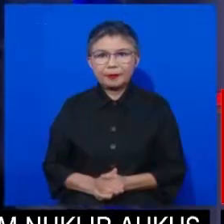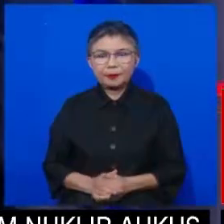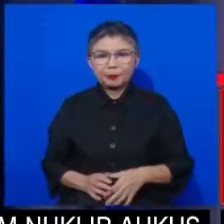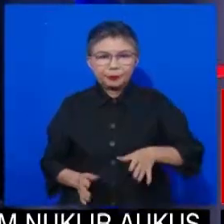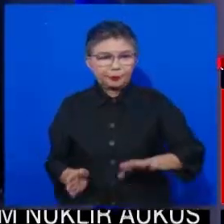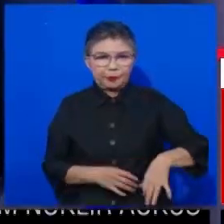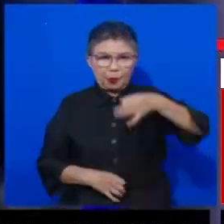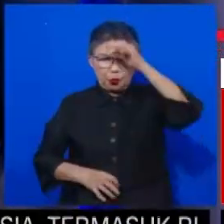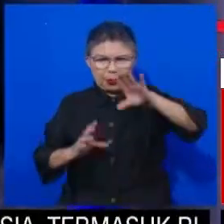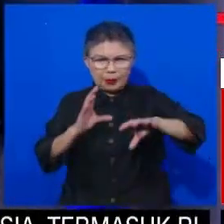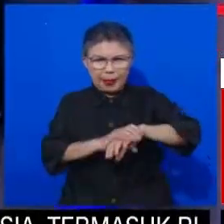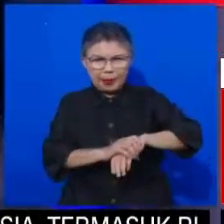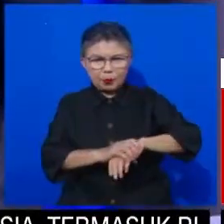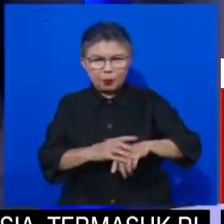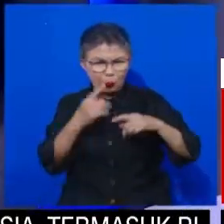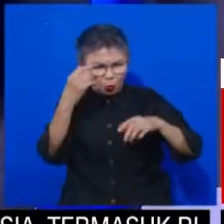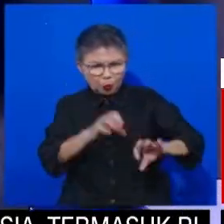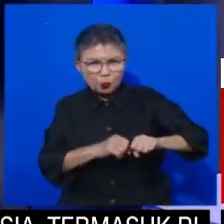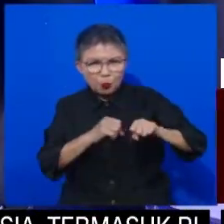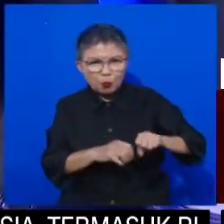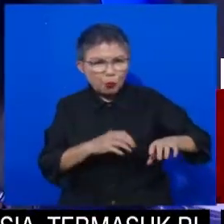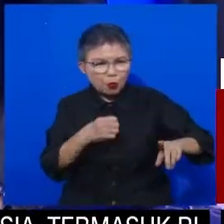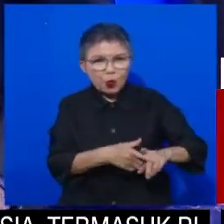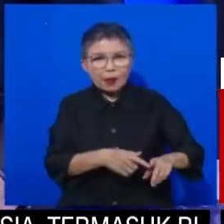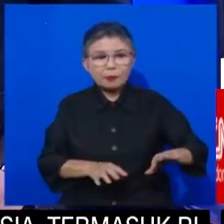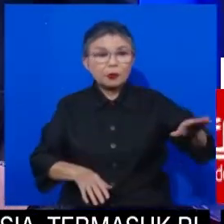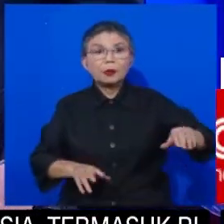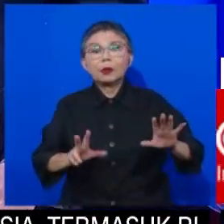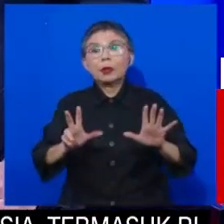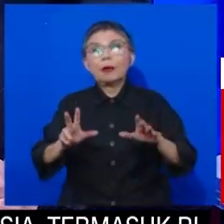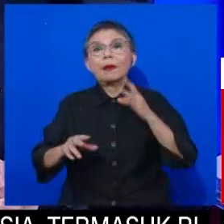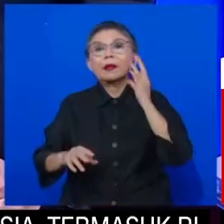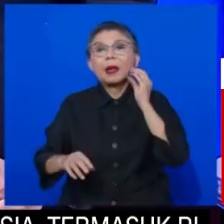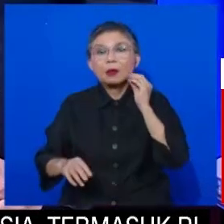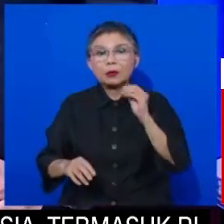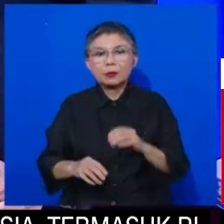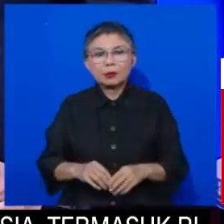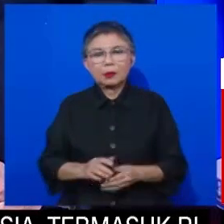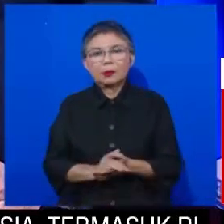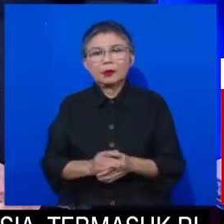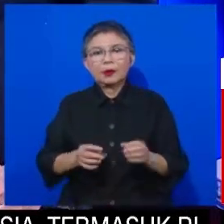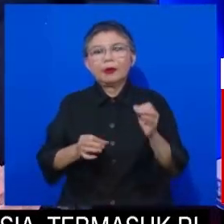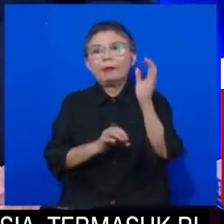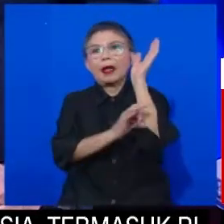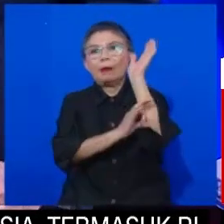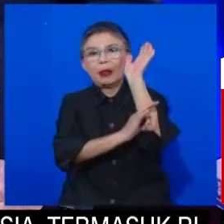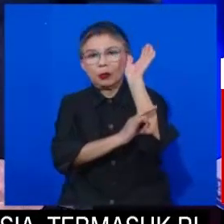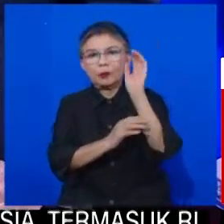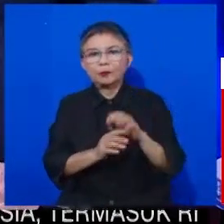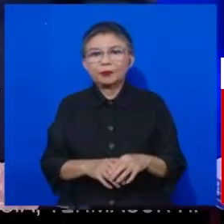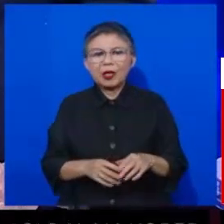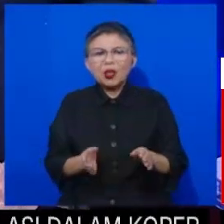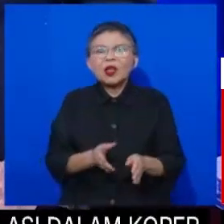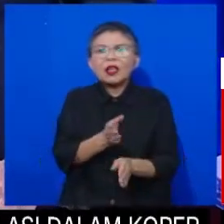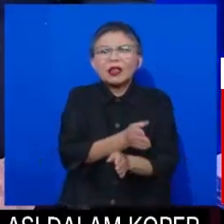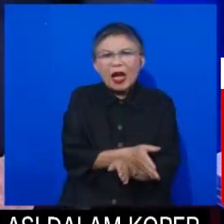Polisi menangkap tersangka pelaku pembunuhan bocah 8 tahun di Kabupaten Bangka Barat, Provinsi Kepulauan Bangka Belitung. Tersangka adalah tetangga